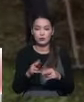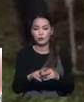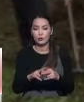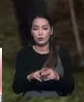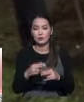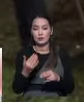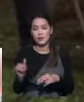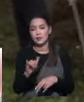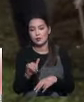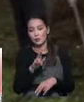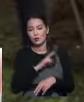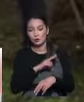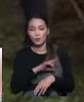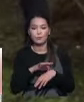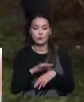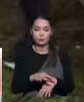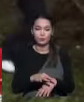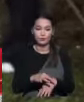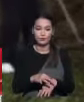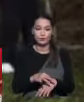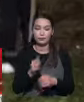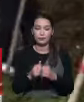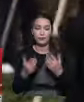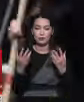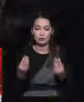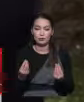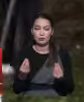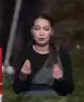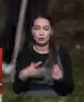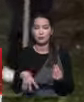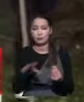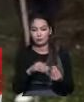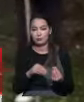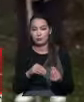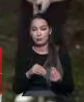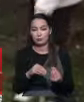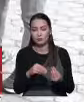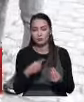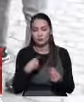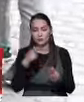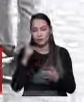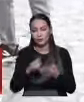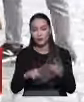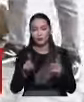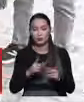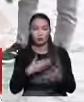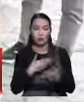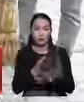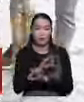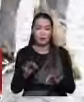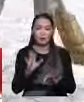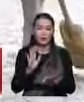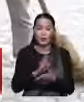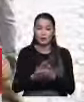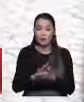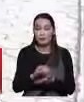сенбілік жұмыстарды атқарып отыру күнделікті бәрімізге атқарылатын міндет деп білеміз. Тазалық табалдырықтан басталады дейді